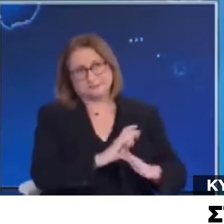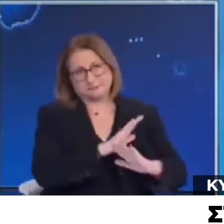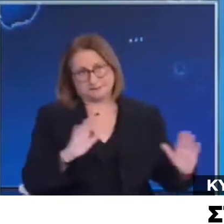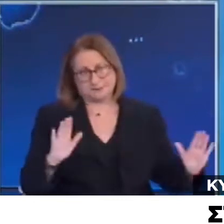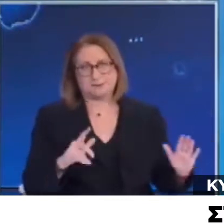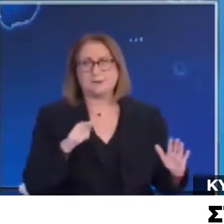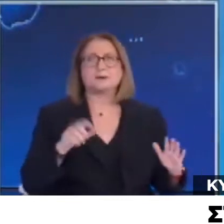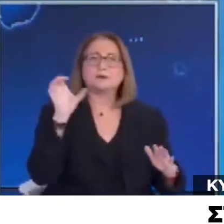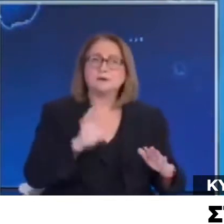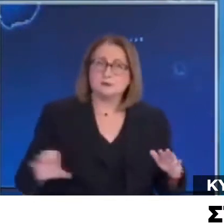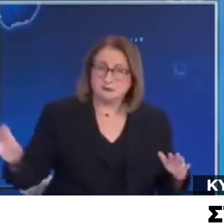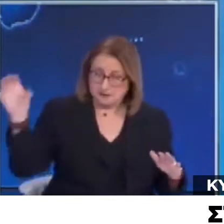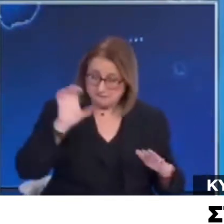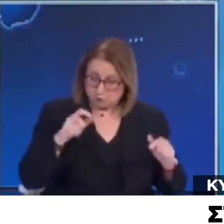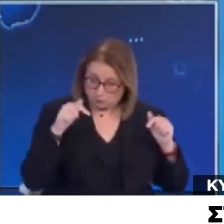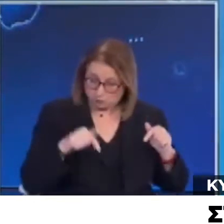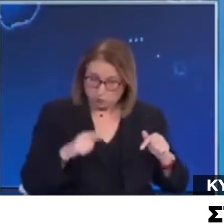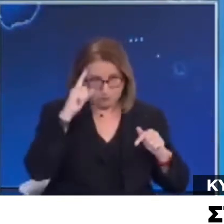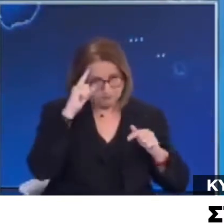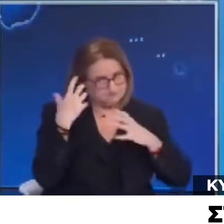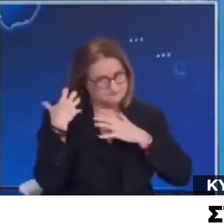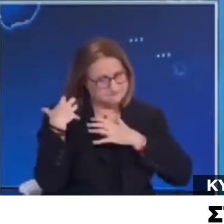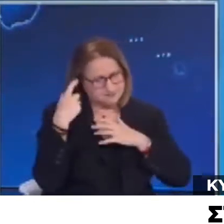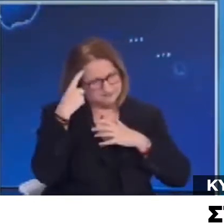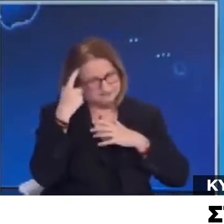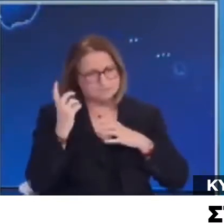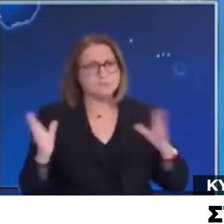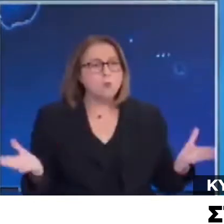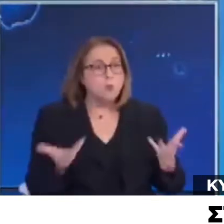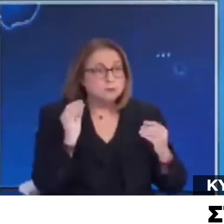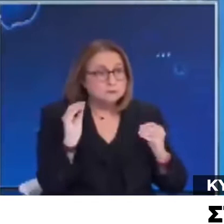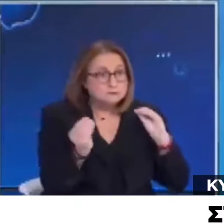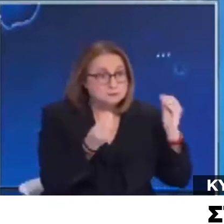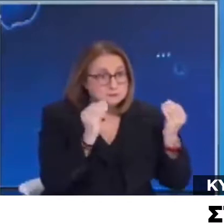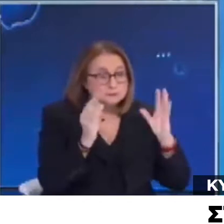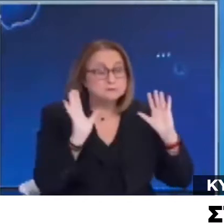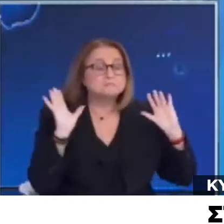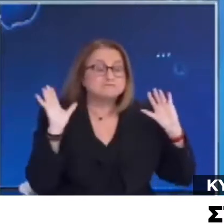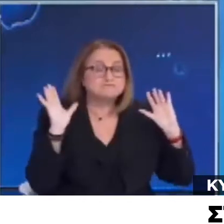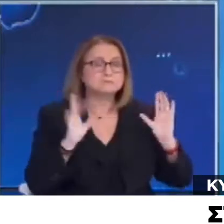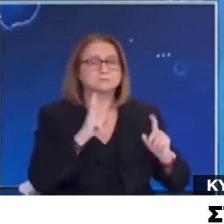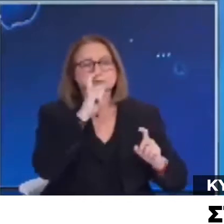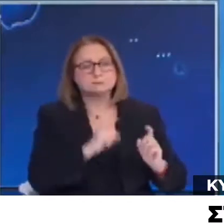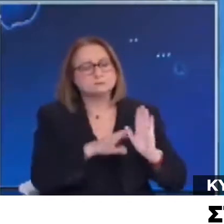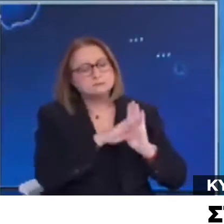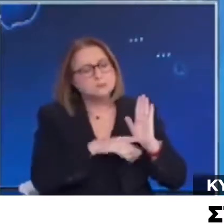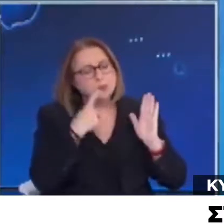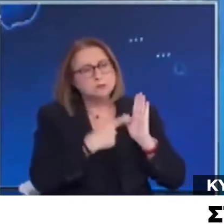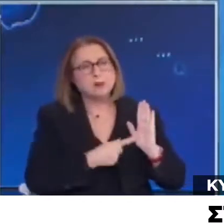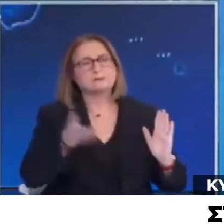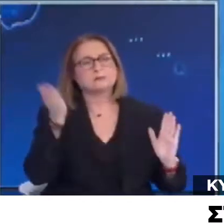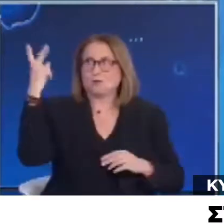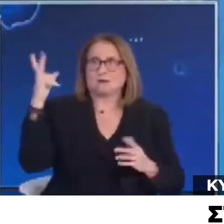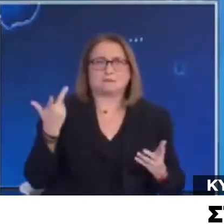εργαλεία τα οποία έχει στην διάθεσή της για να υπερασπιστεί τα συμφέροντα της, αλλά και τα συμφέροντα